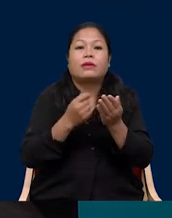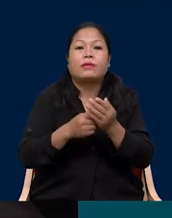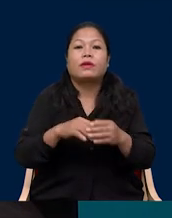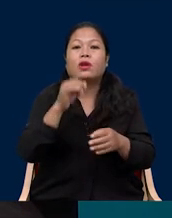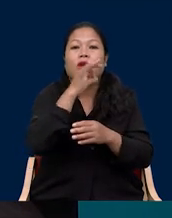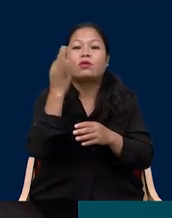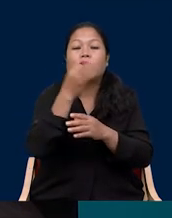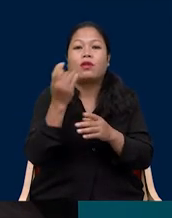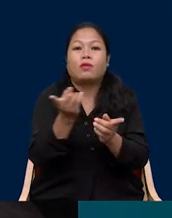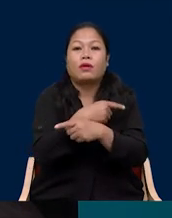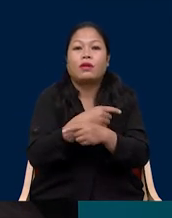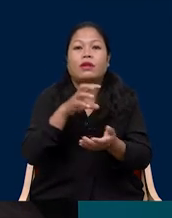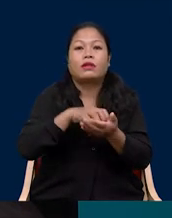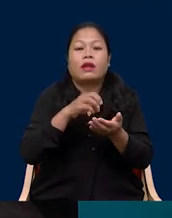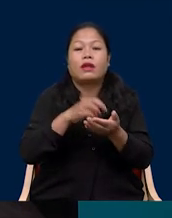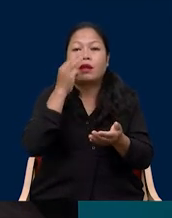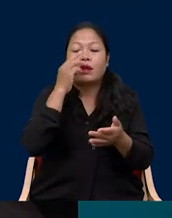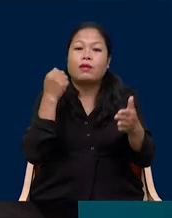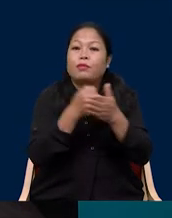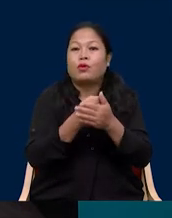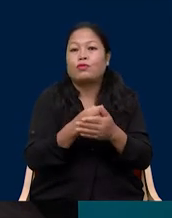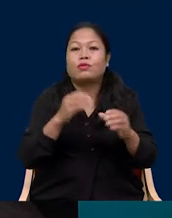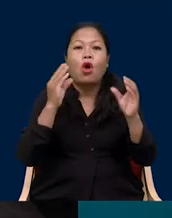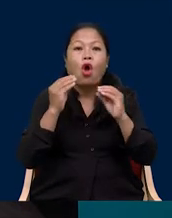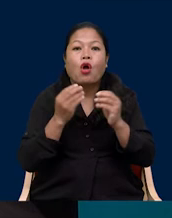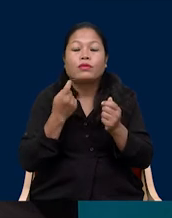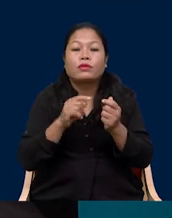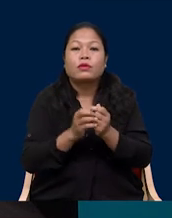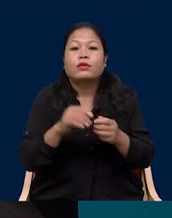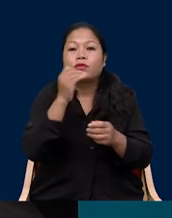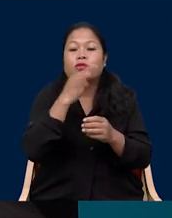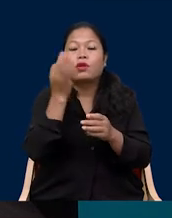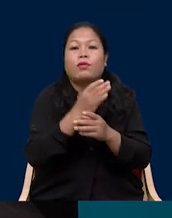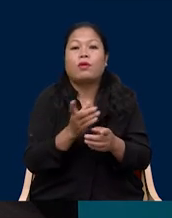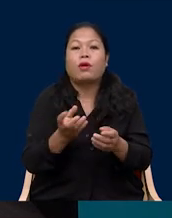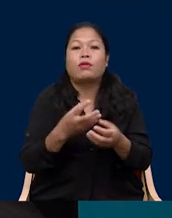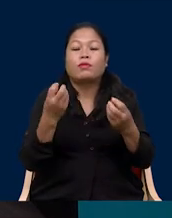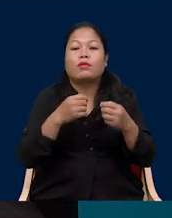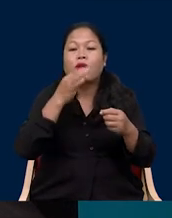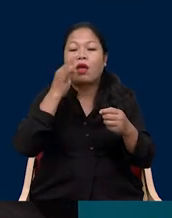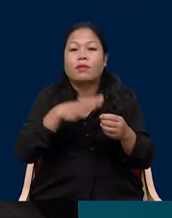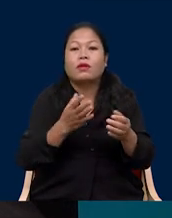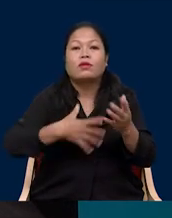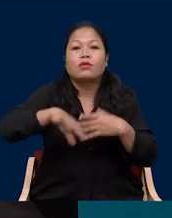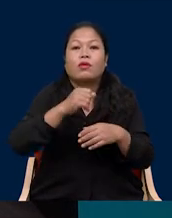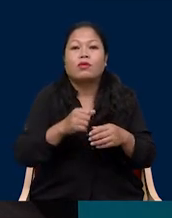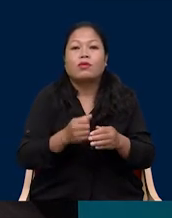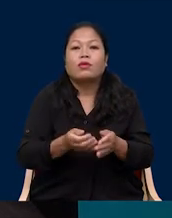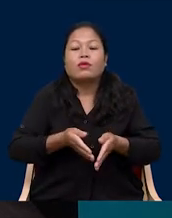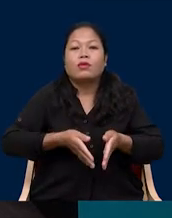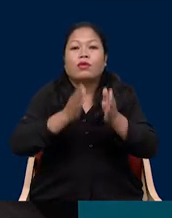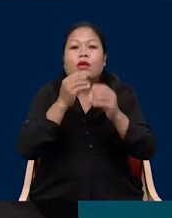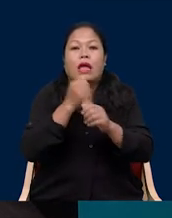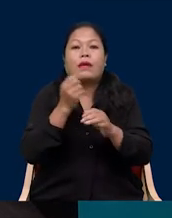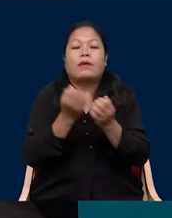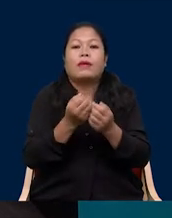र जलवायु अनुकूलनको विधि बनाउने स्थानमा पनि उनीहरूको पहुँच कम छ। जलवायु परिवर्तनको निर्णय गर्ने र सबै